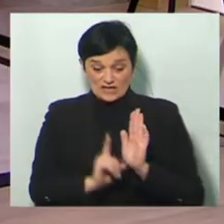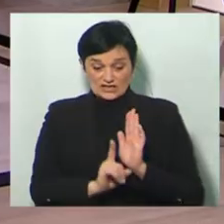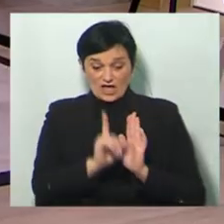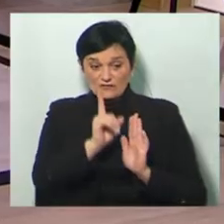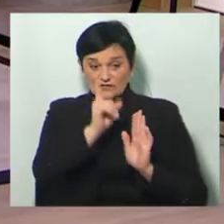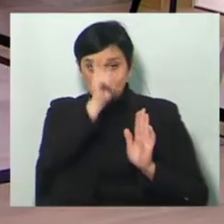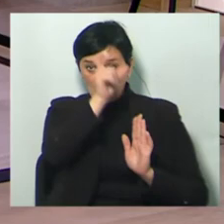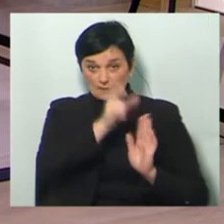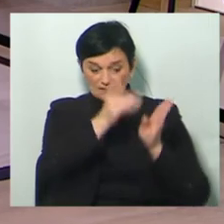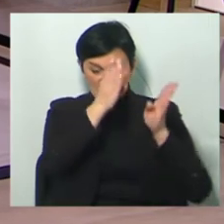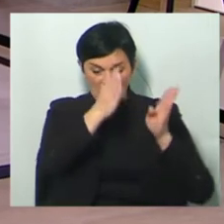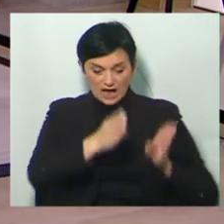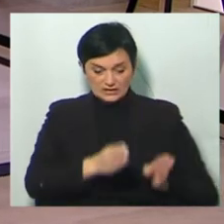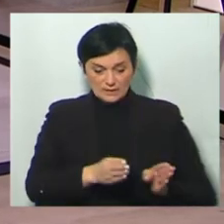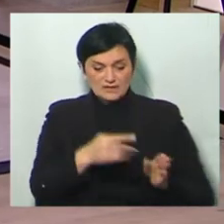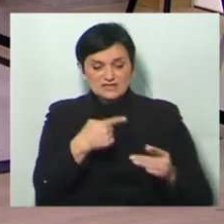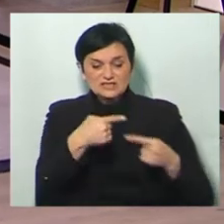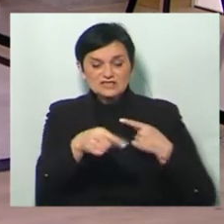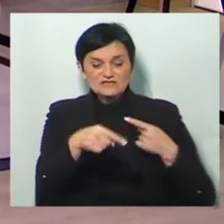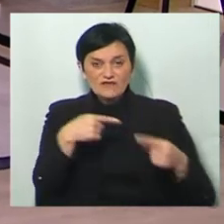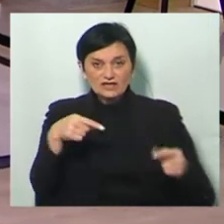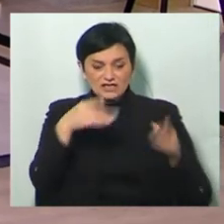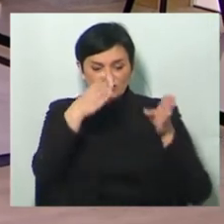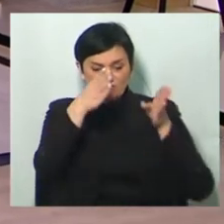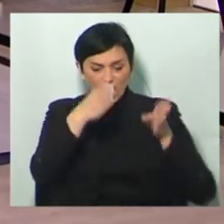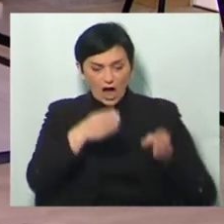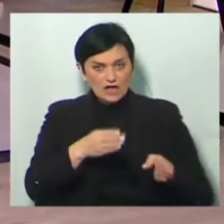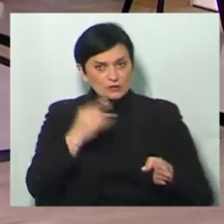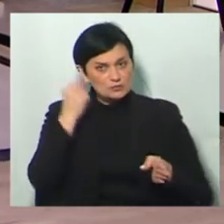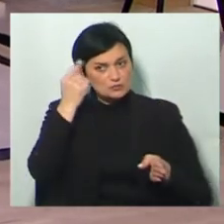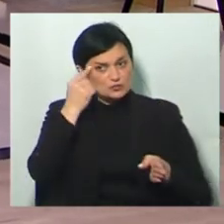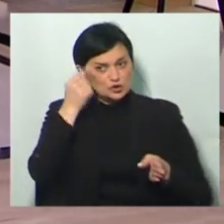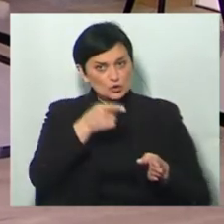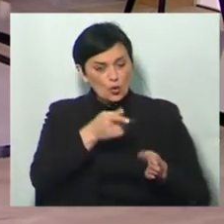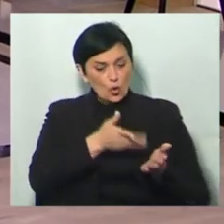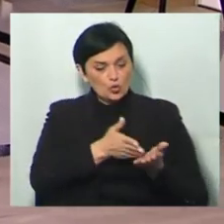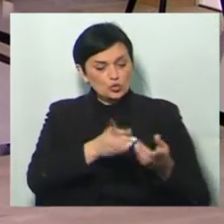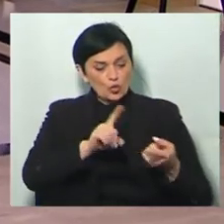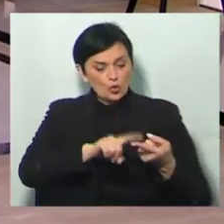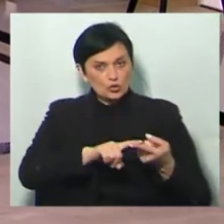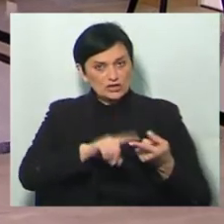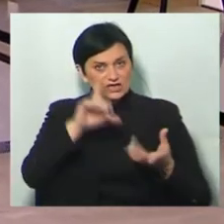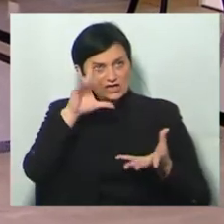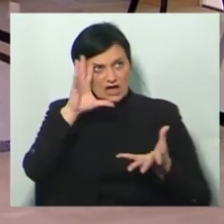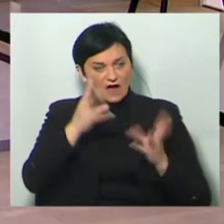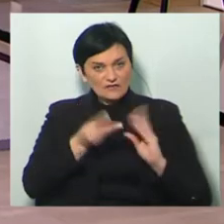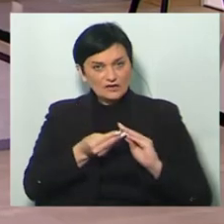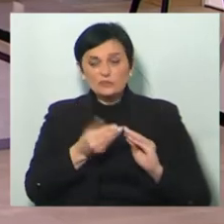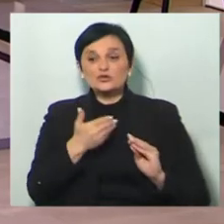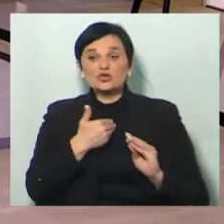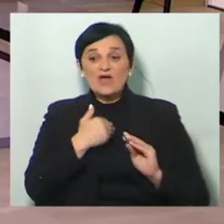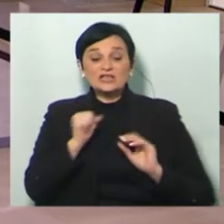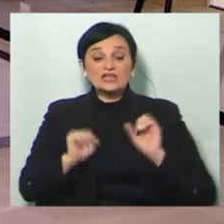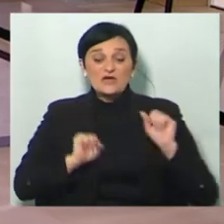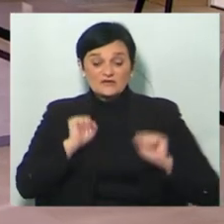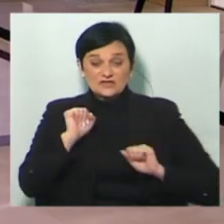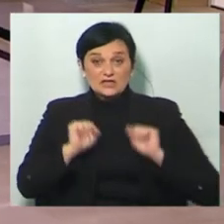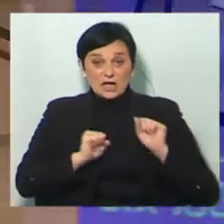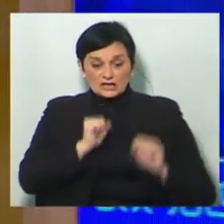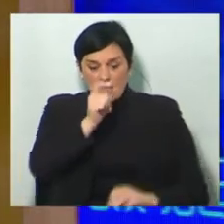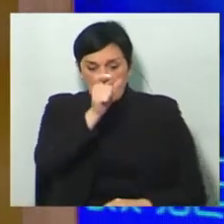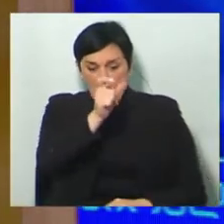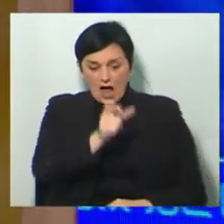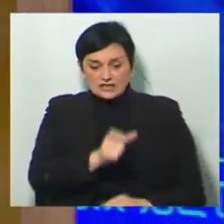da adamianis svadasva tsakhnagi gaviazret psikhologiis jrilshi. Upro metic, ჩვენ ცადეთ და